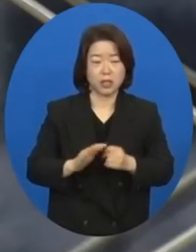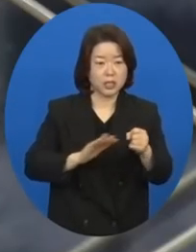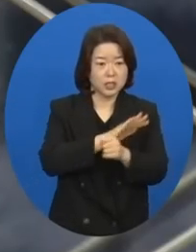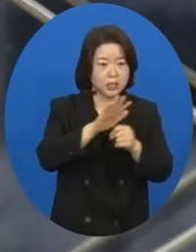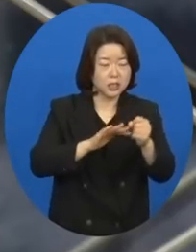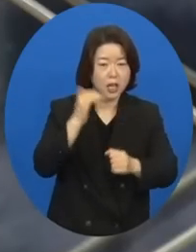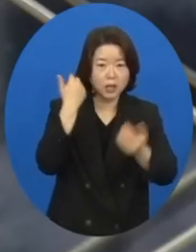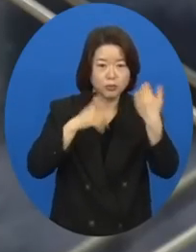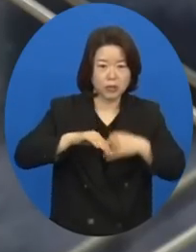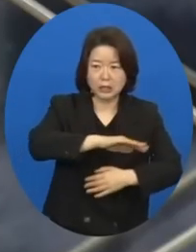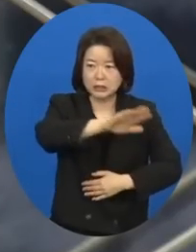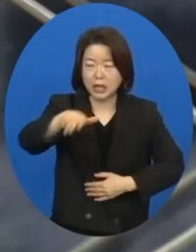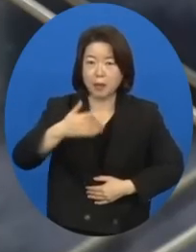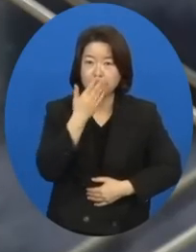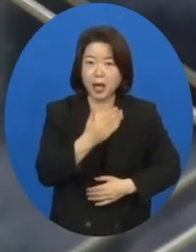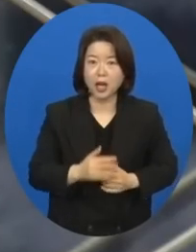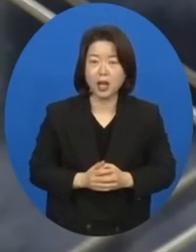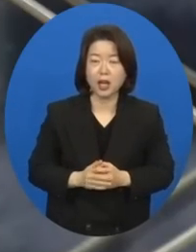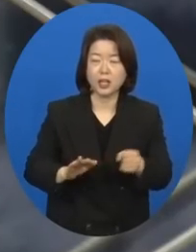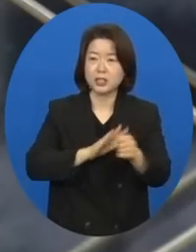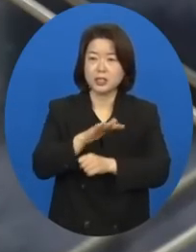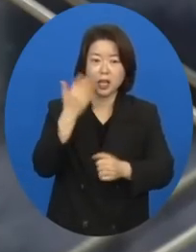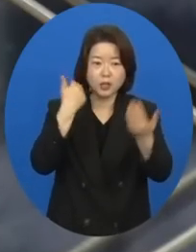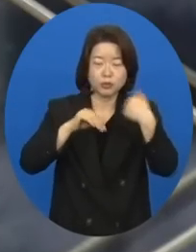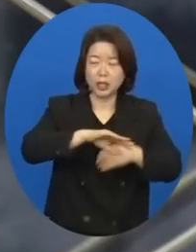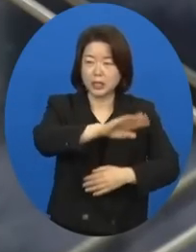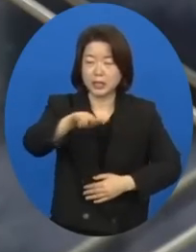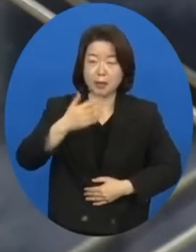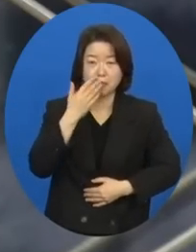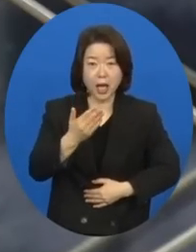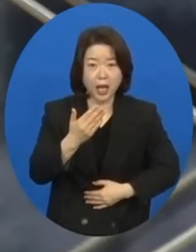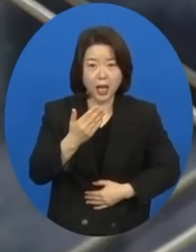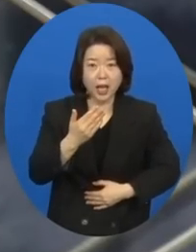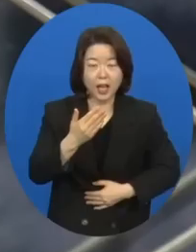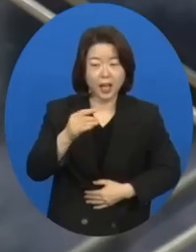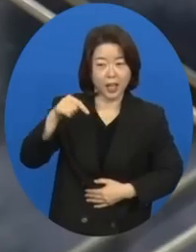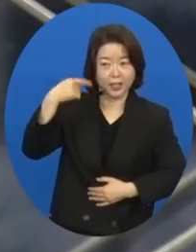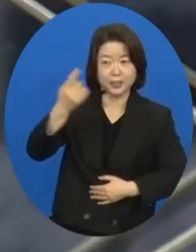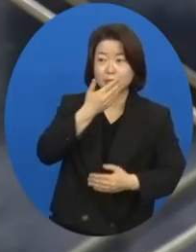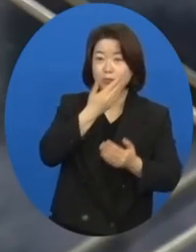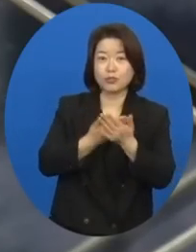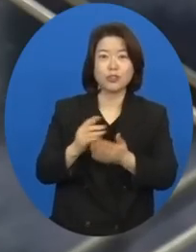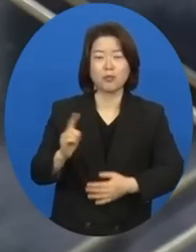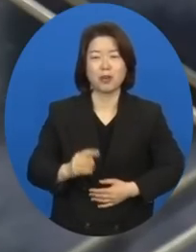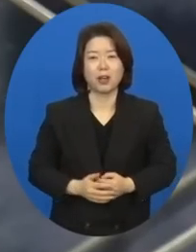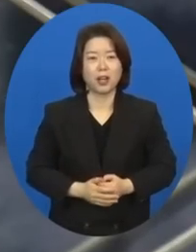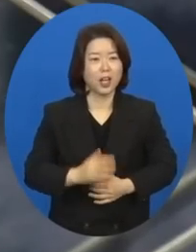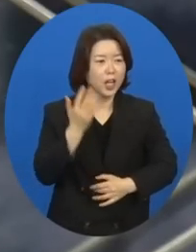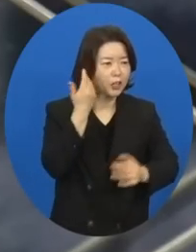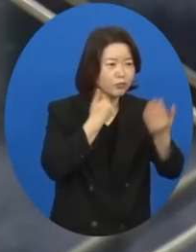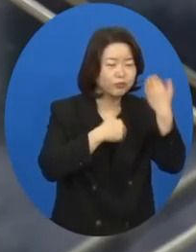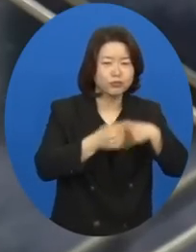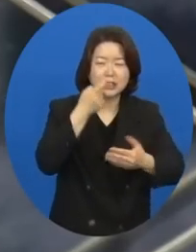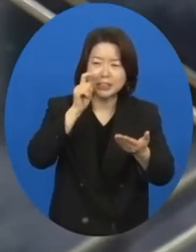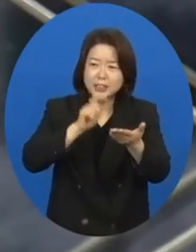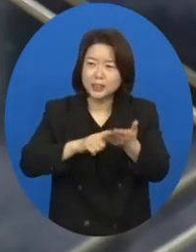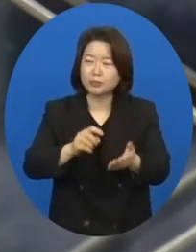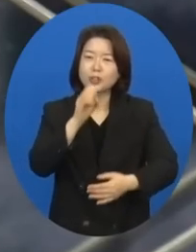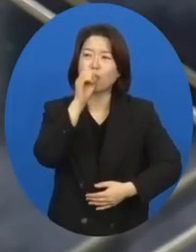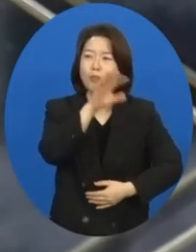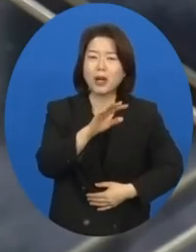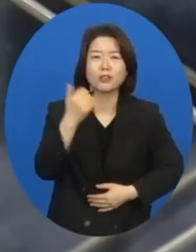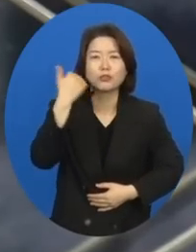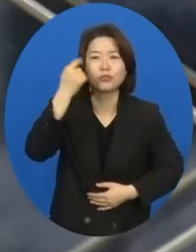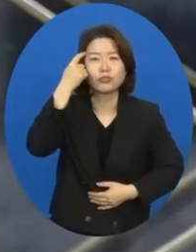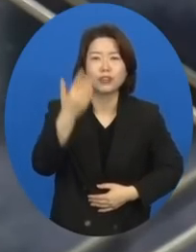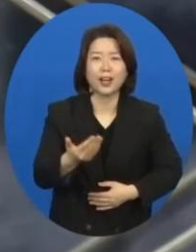아무나 하나, 사랑은 아무나 하나, 그 다음이 중요한데 그 누가 쉽다고 했나.